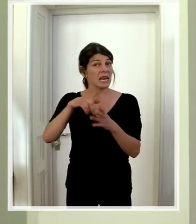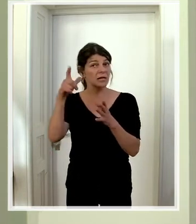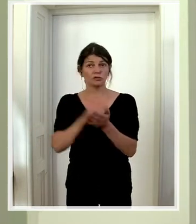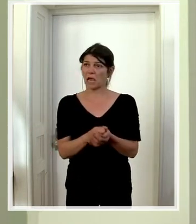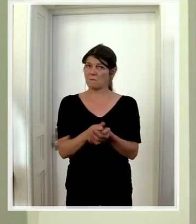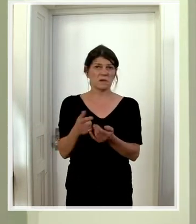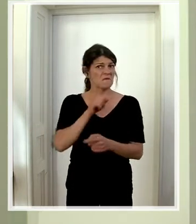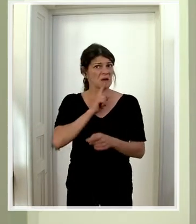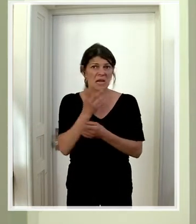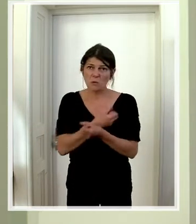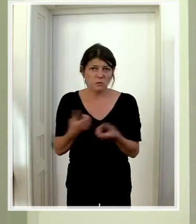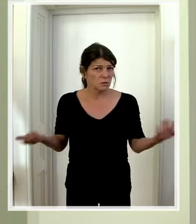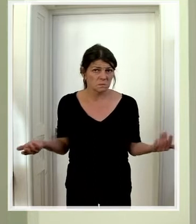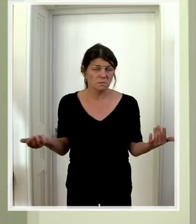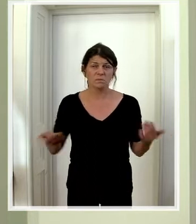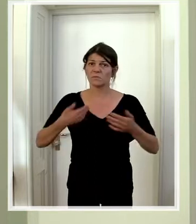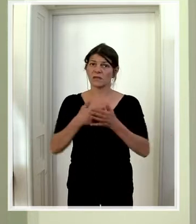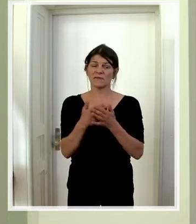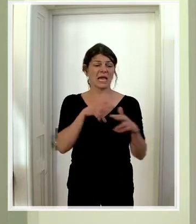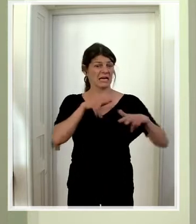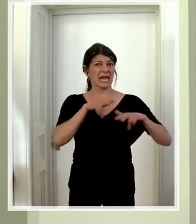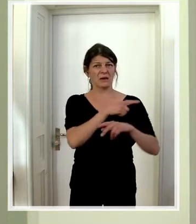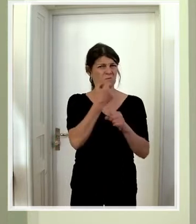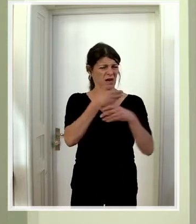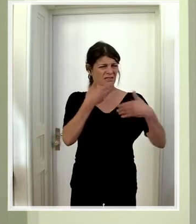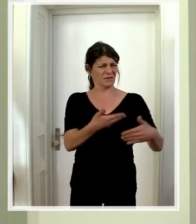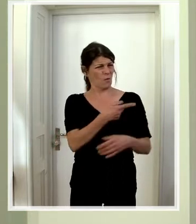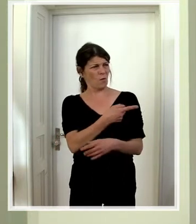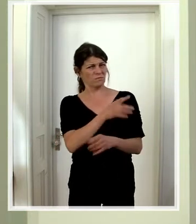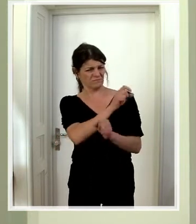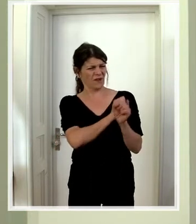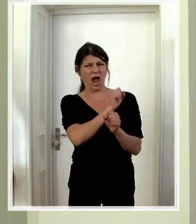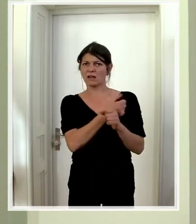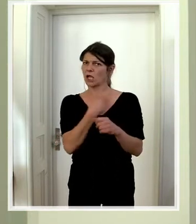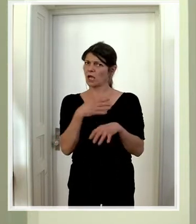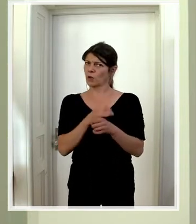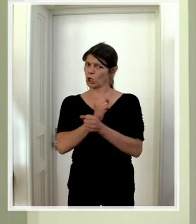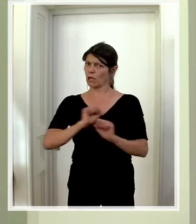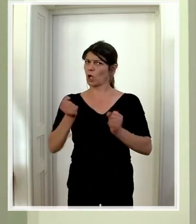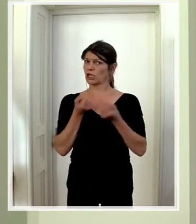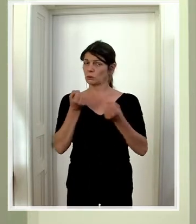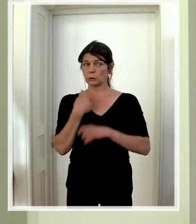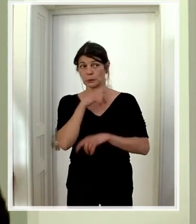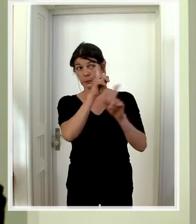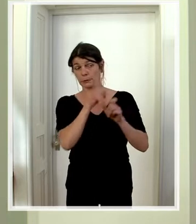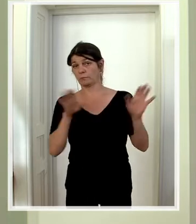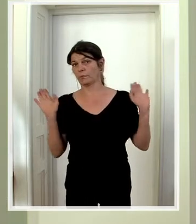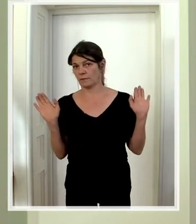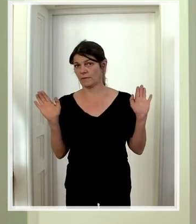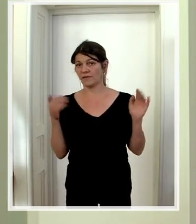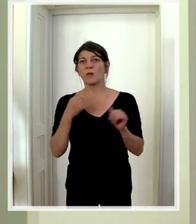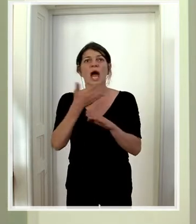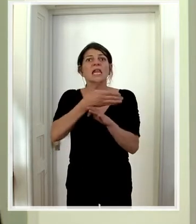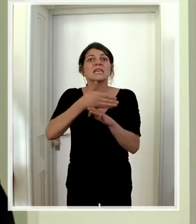nicht stärker benutzt. Das Vorgehen von der Regierung finde ich persönlich demokratiepolitisch fragwürdig, da man jetzt ja nur über einen Teil